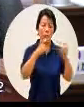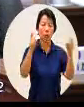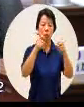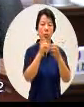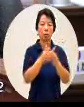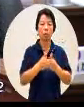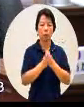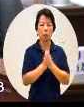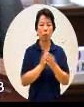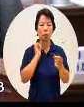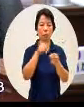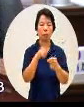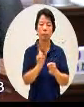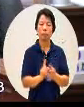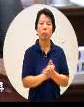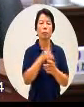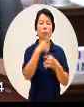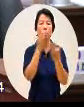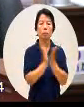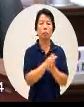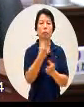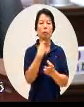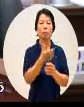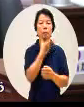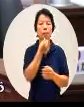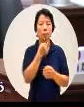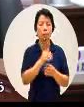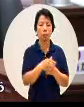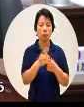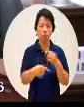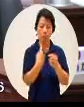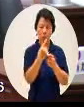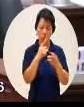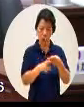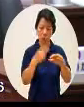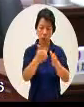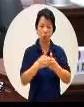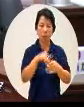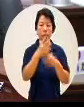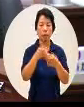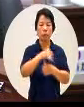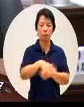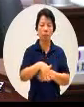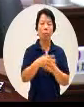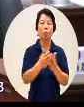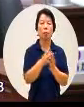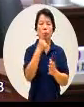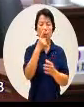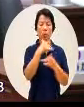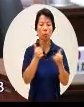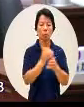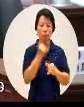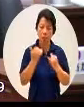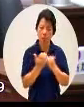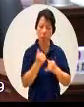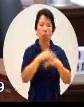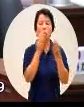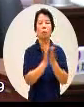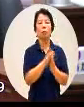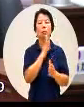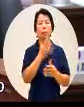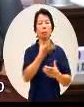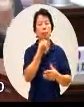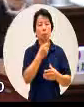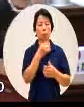所要碰到的問題那把幸福當作主要的架構任何人我們都希望我們的子女是幸福的但是